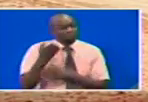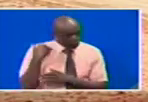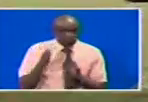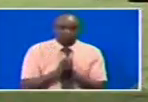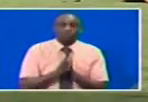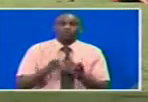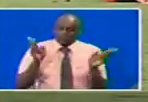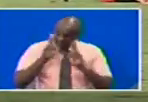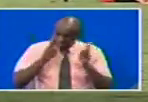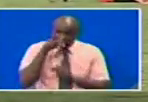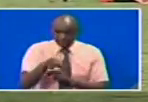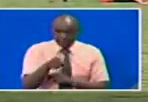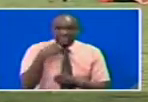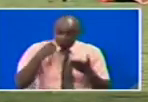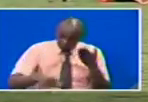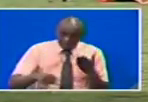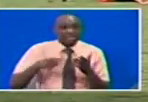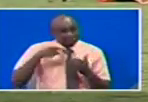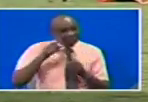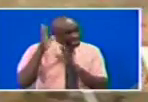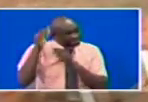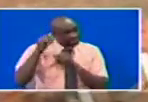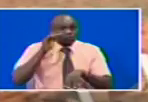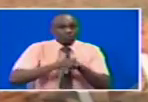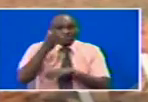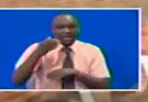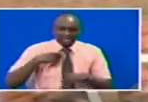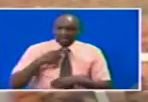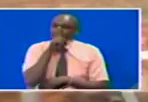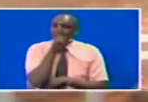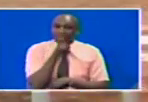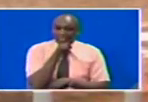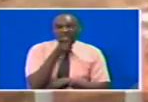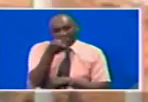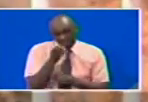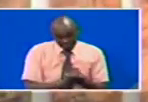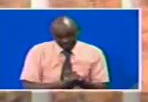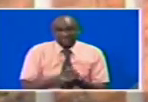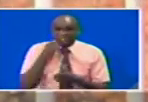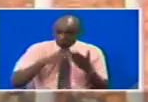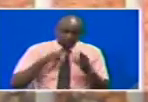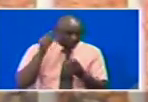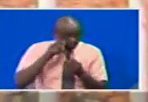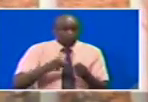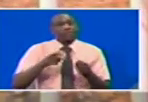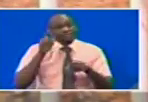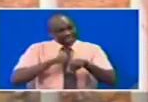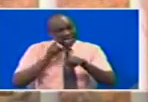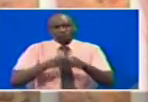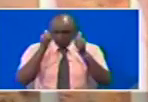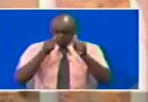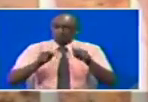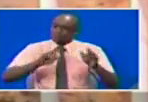huu. Licha ya kuangazia matokeo mema jijini Doha, Manang'oi pia ameweka wazi nia yake ya kuvunja rekodi ya dunia mbio za